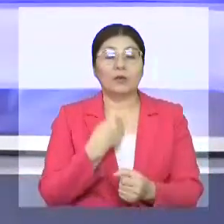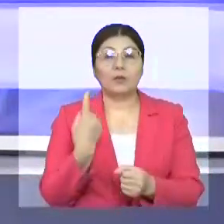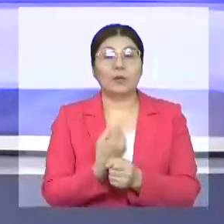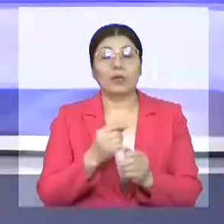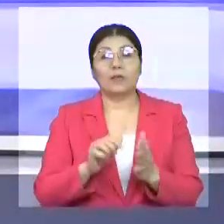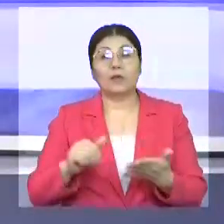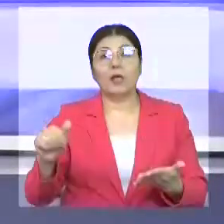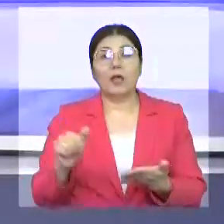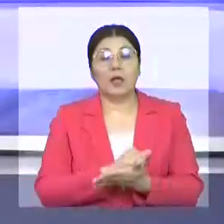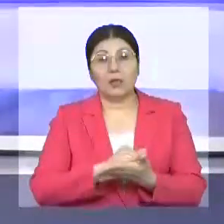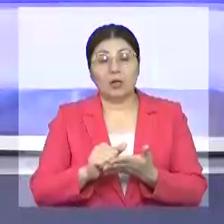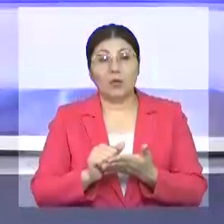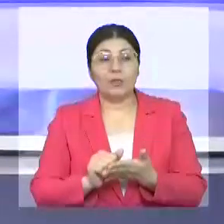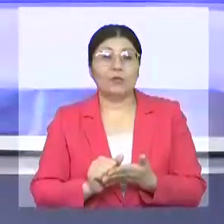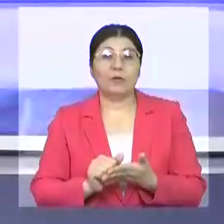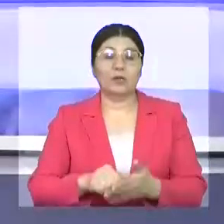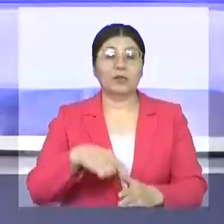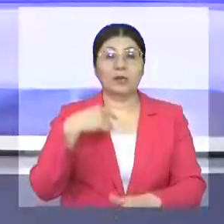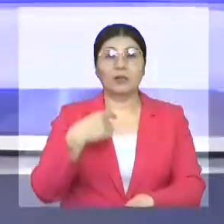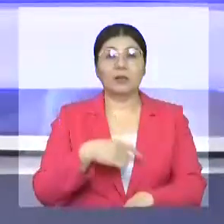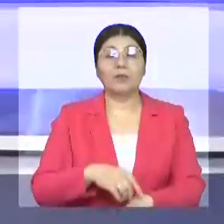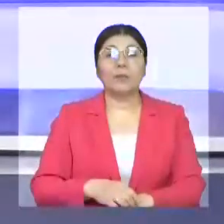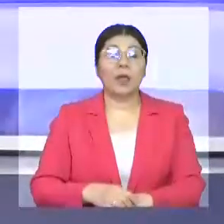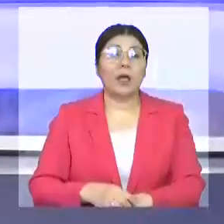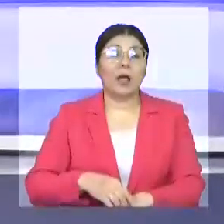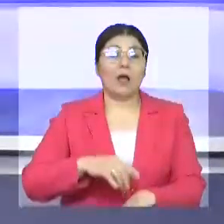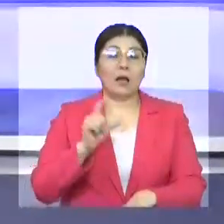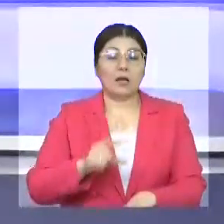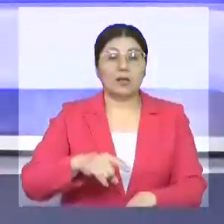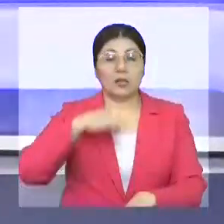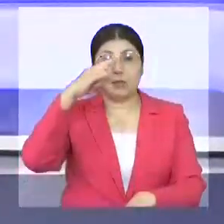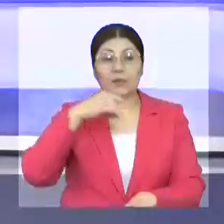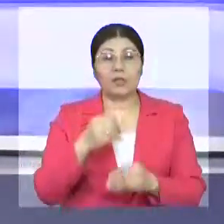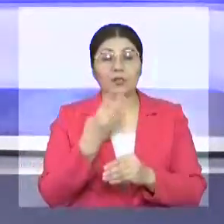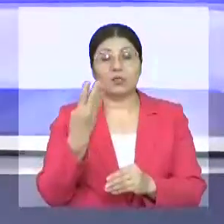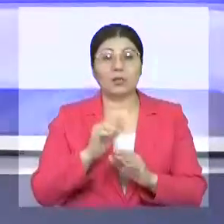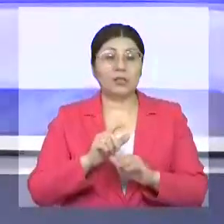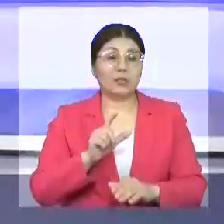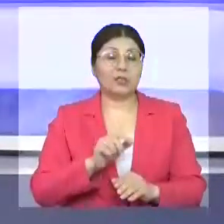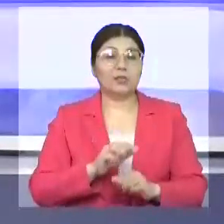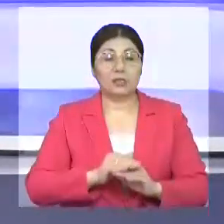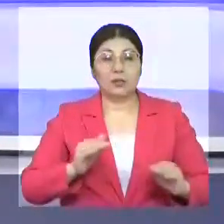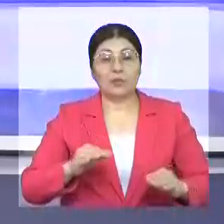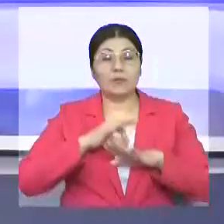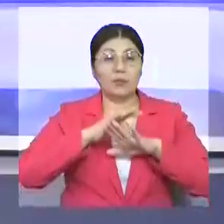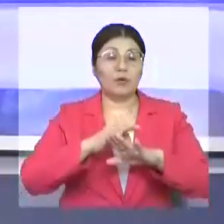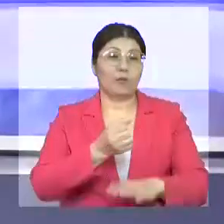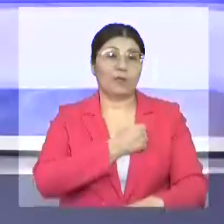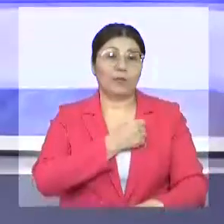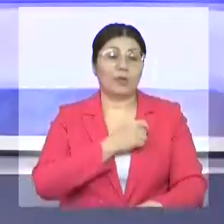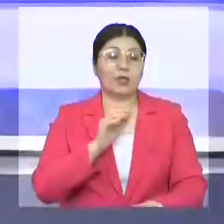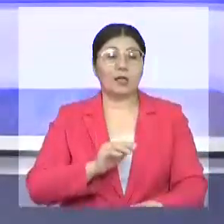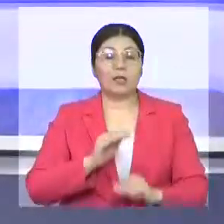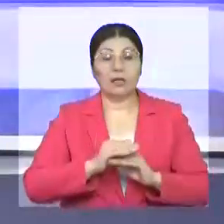удостоверение личности гражданина Республики Казахстан а для чети юноши организовали торжественные проводы в армию ребята